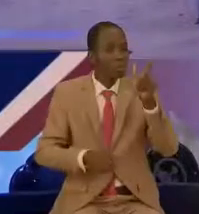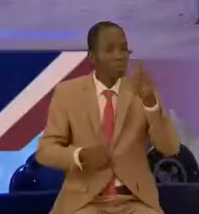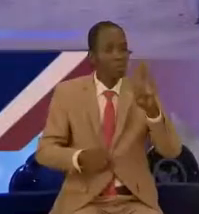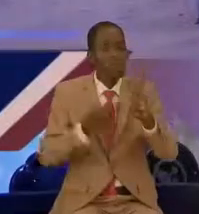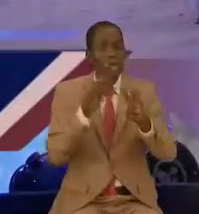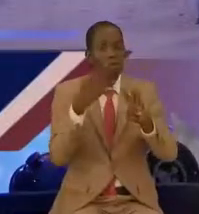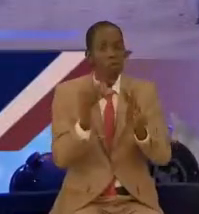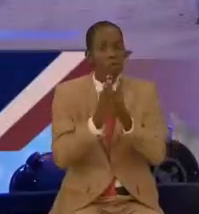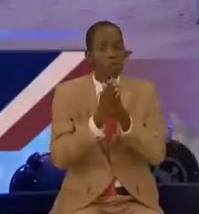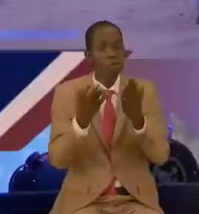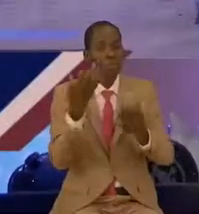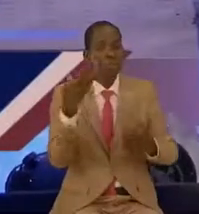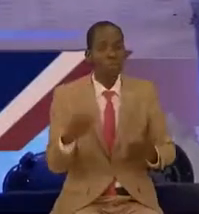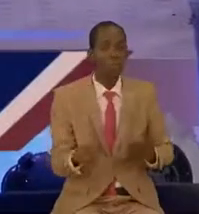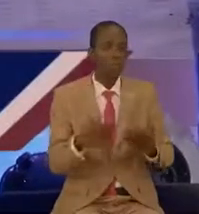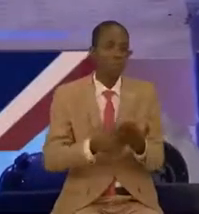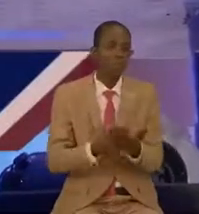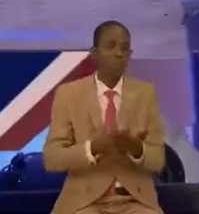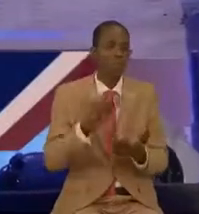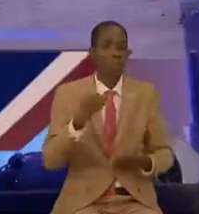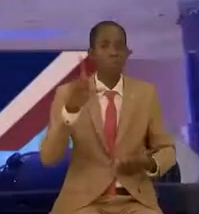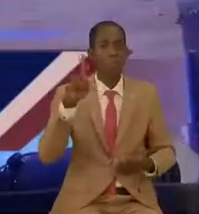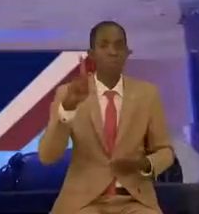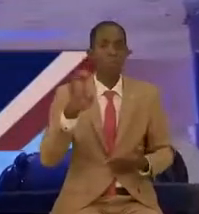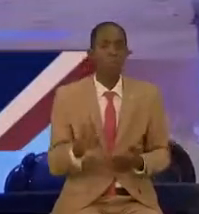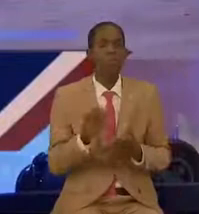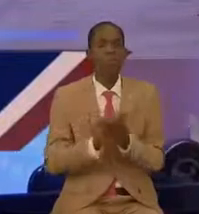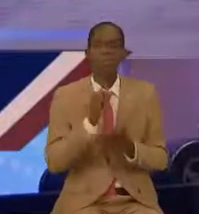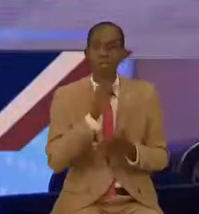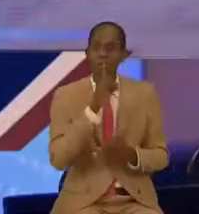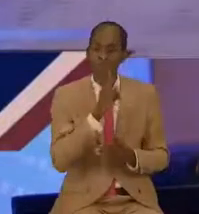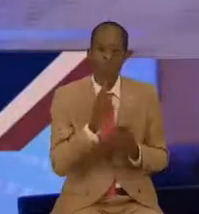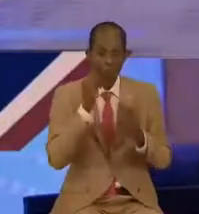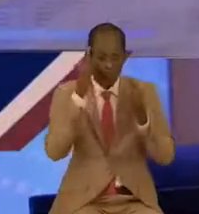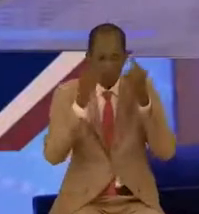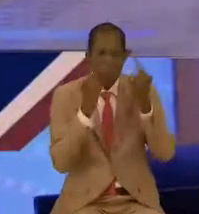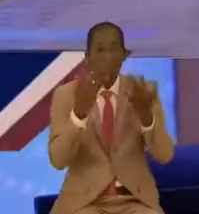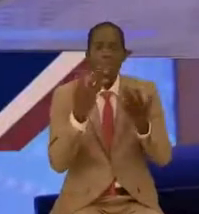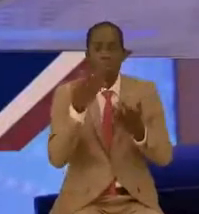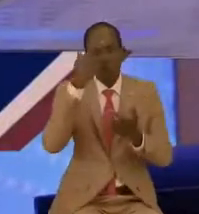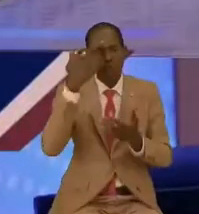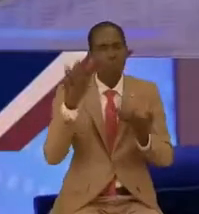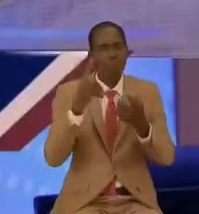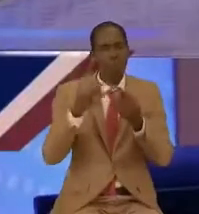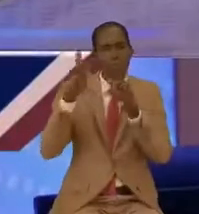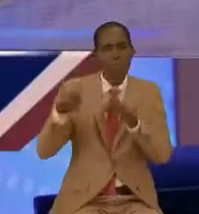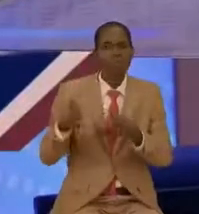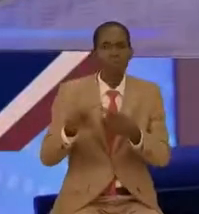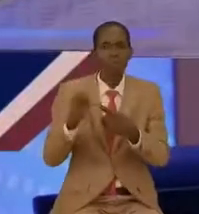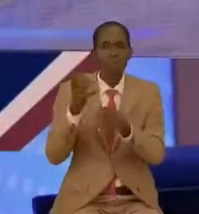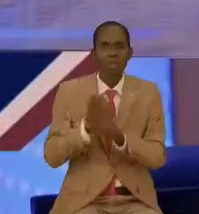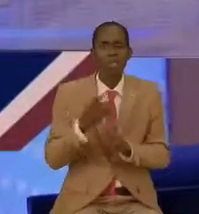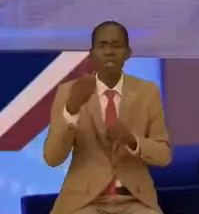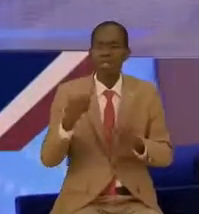de l'évangile selon Luc. C'était un véritable souci. Il voudrait que la personne à qui il écrivait, que